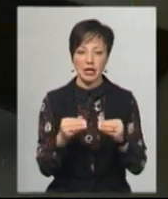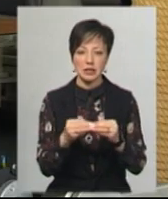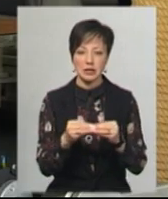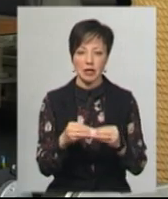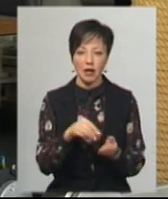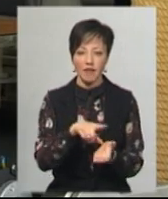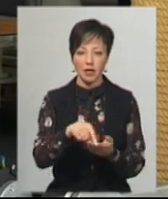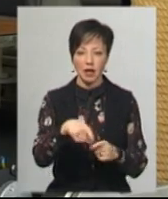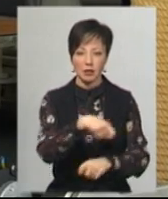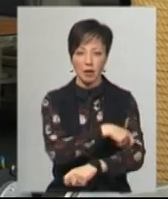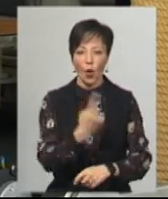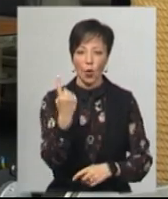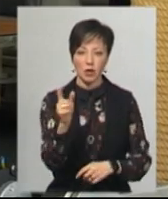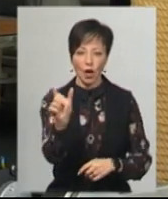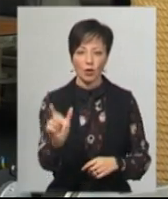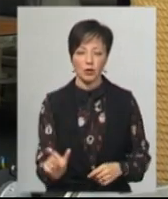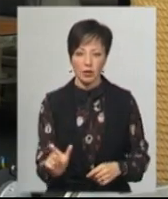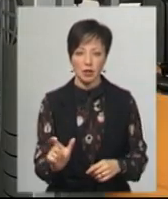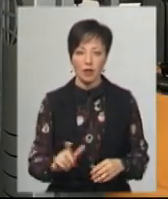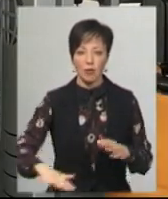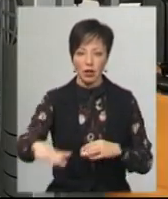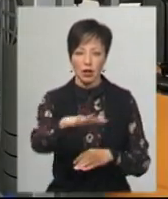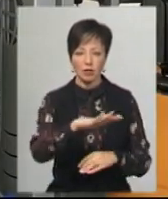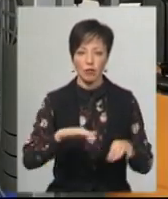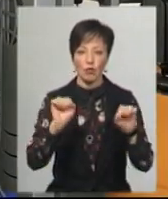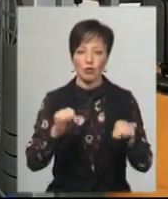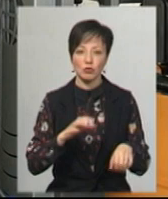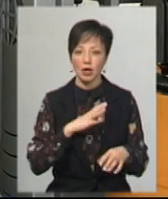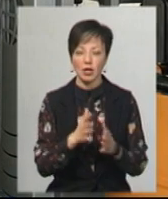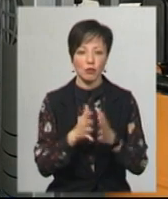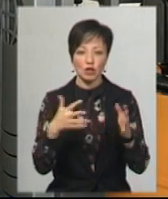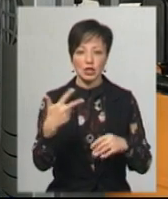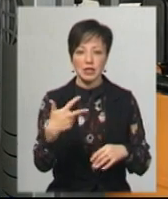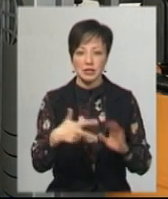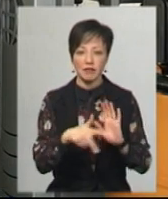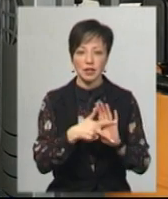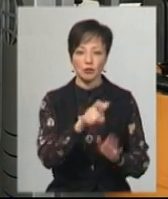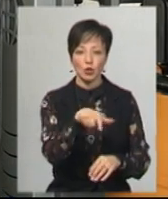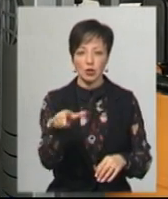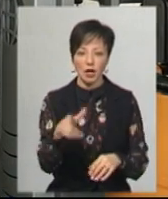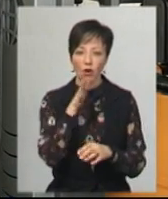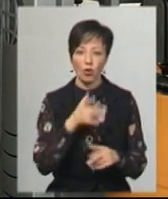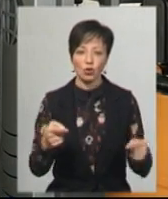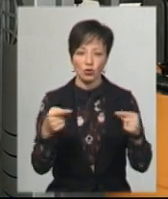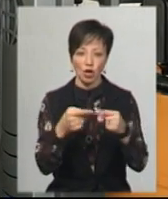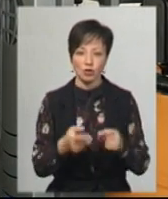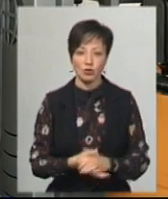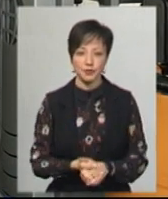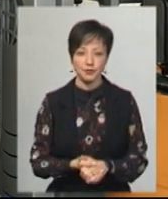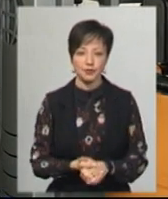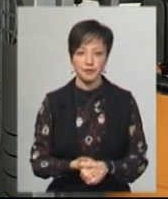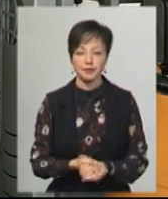квадратних метрів одна людина, тобто по нашій квадратурі це може бути не більше 38 людей